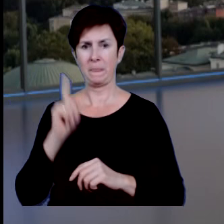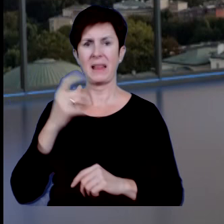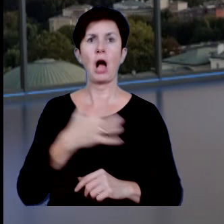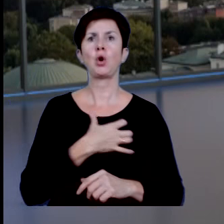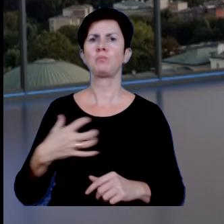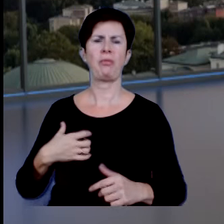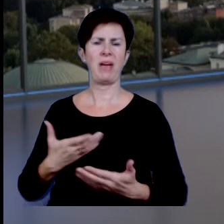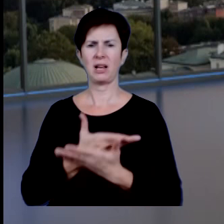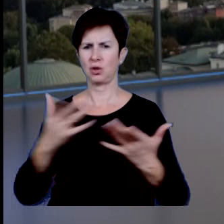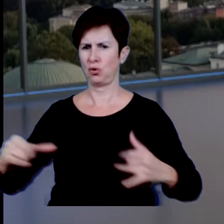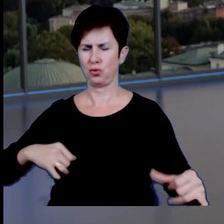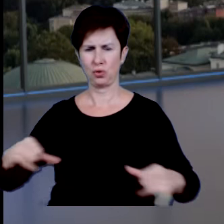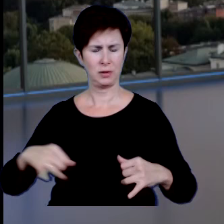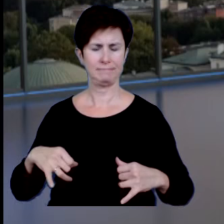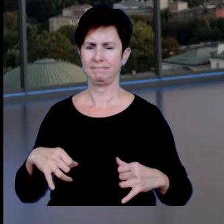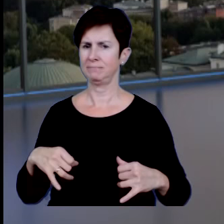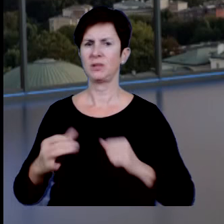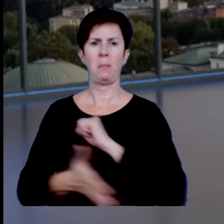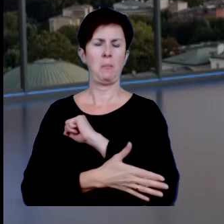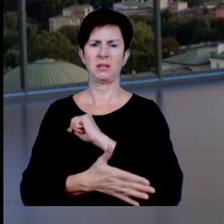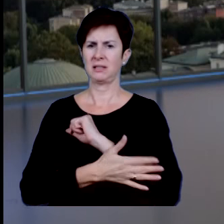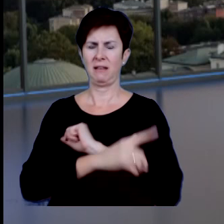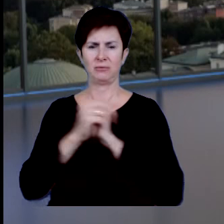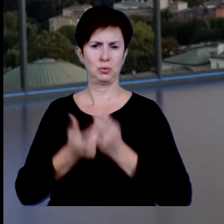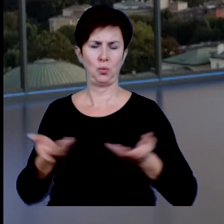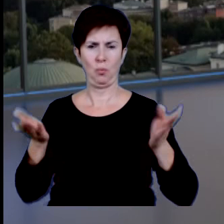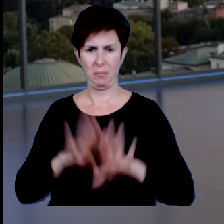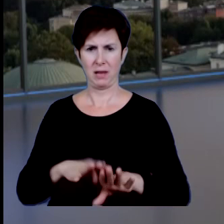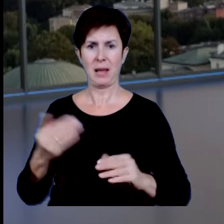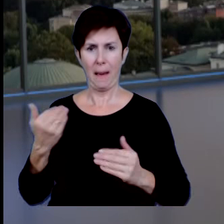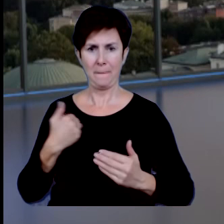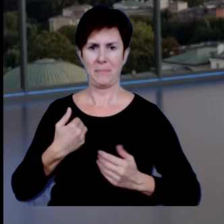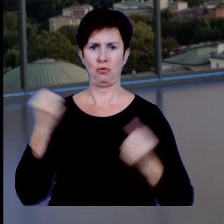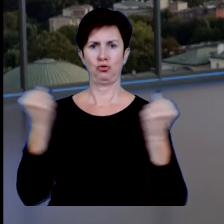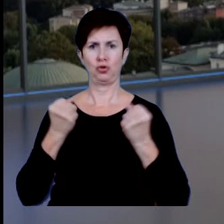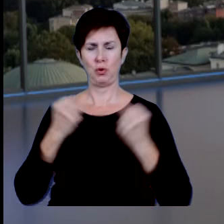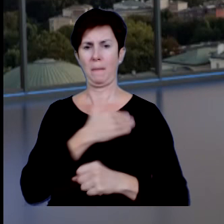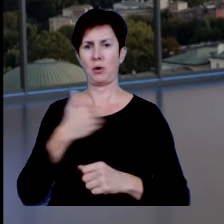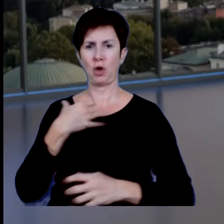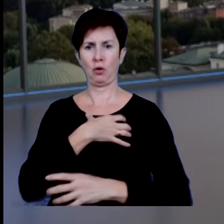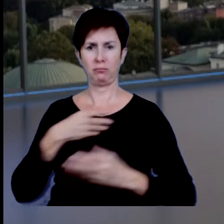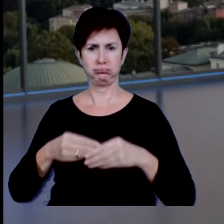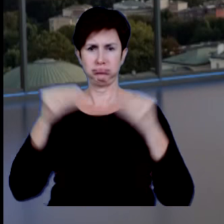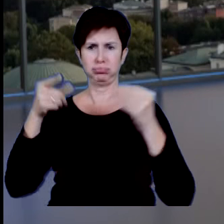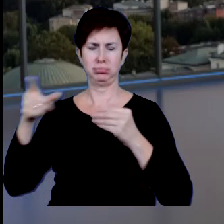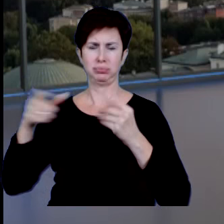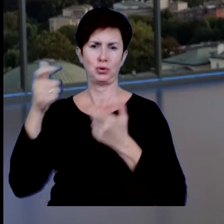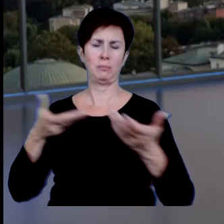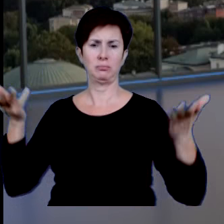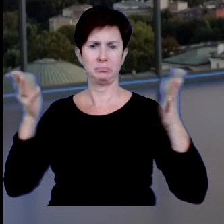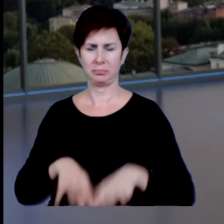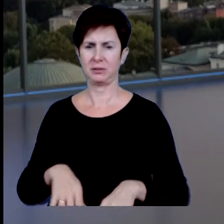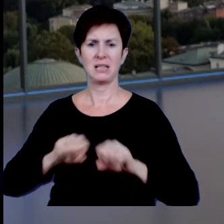rząd podpiłował fundamenty, na których zbudowana była siła polskiej gospodarki. Mamy załamanie